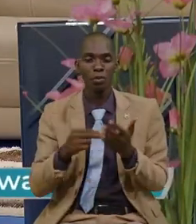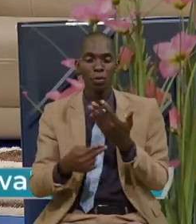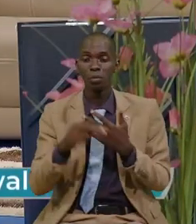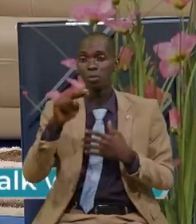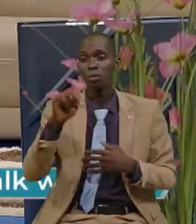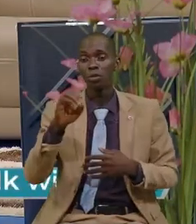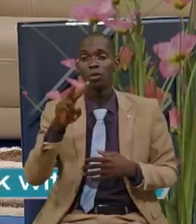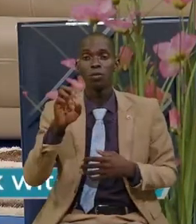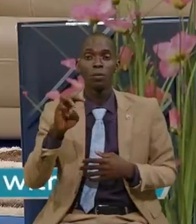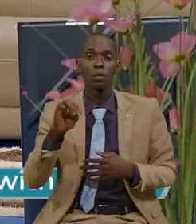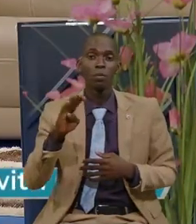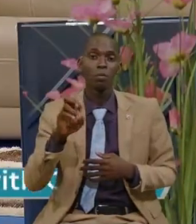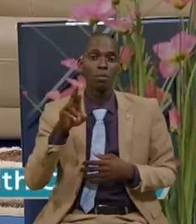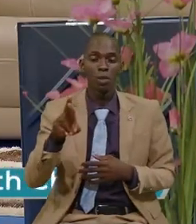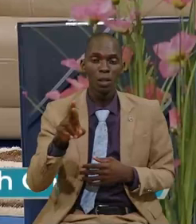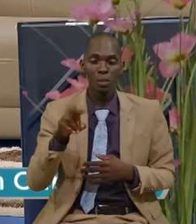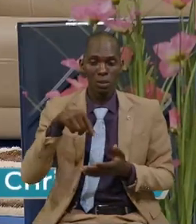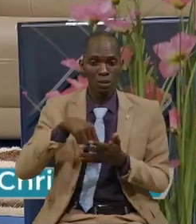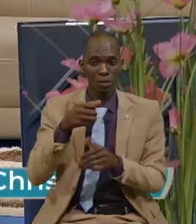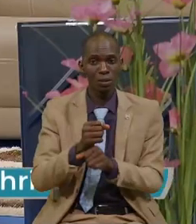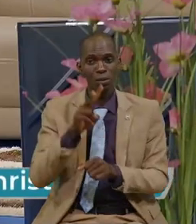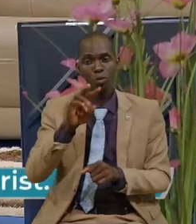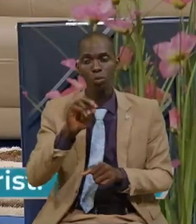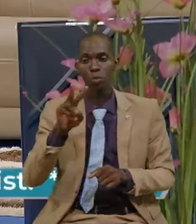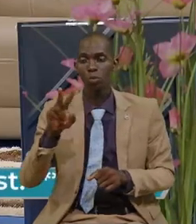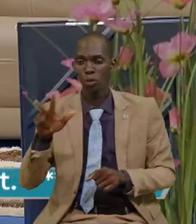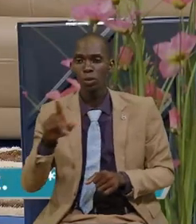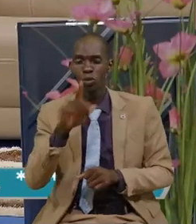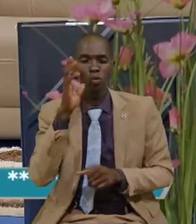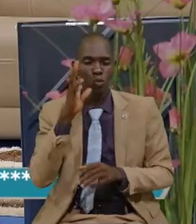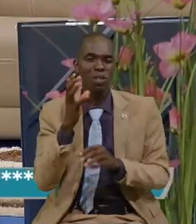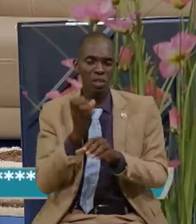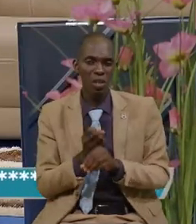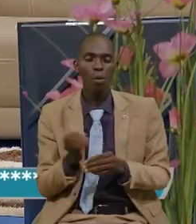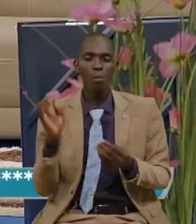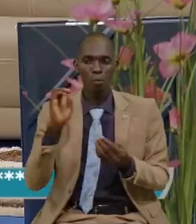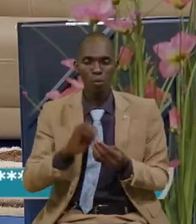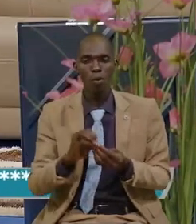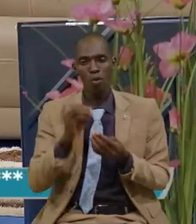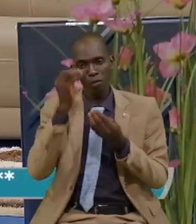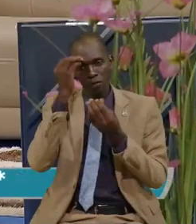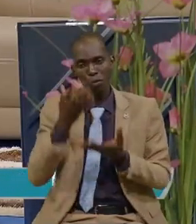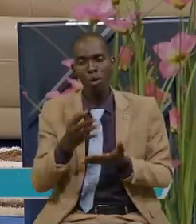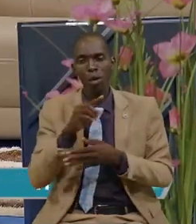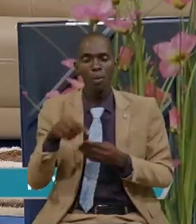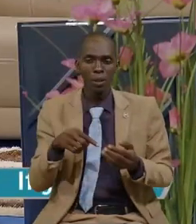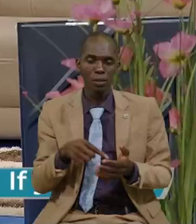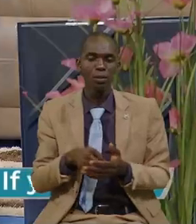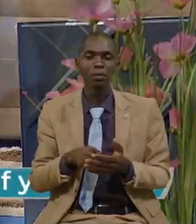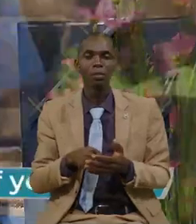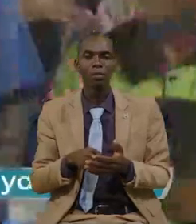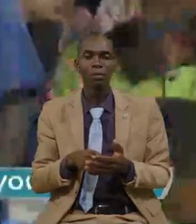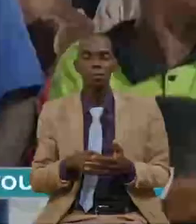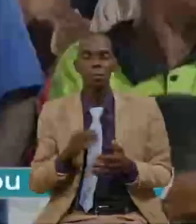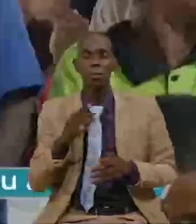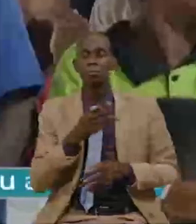novembre 5 2023. Il y aura plus de détails qui vous seront envoyés. Le pasteur